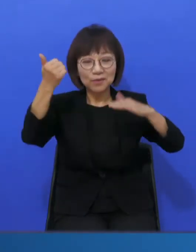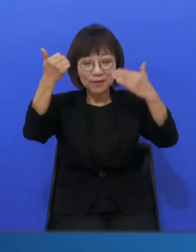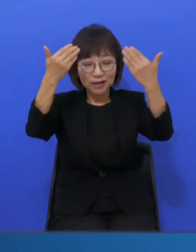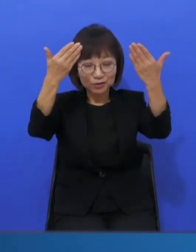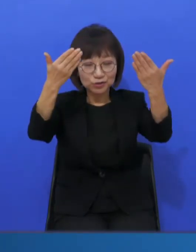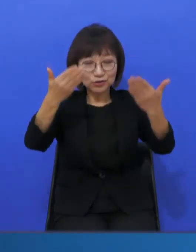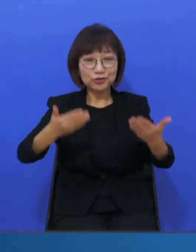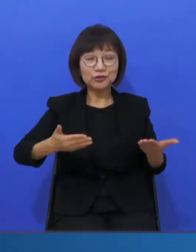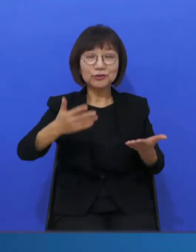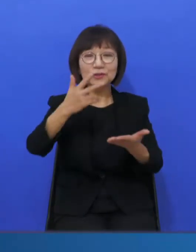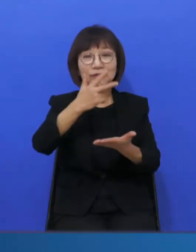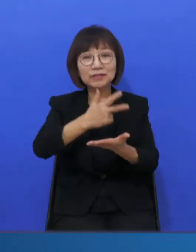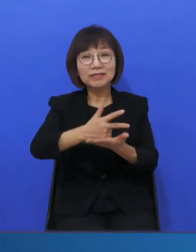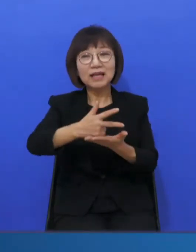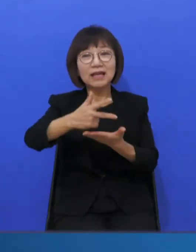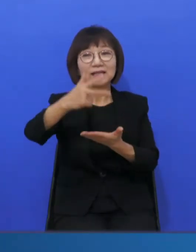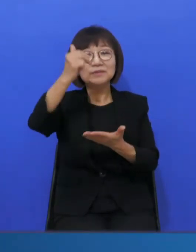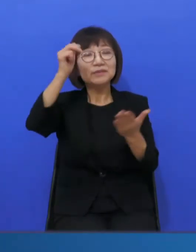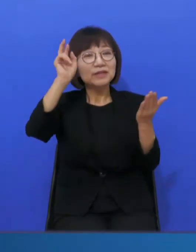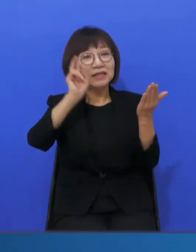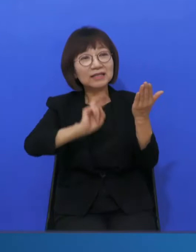하늘의 소망 주